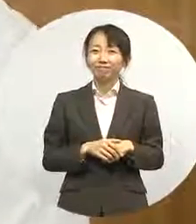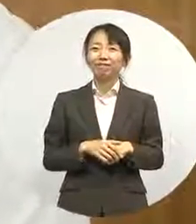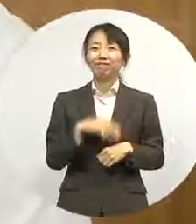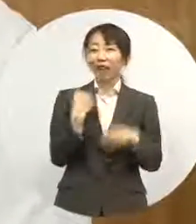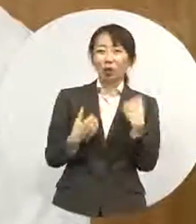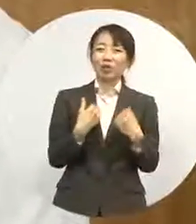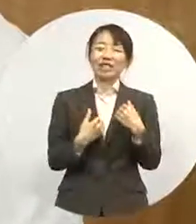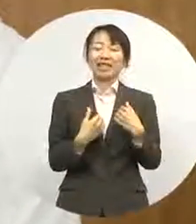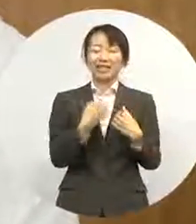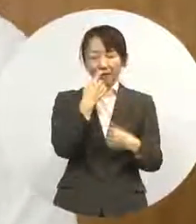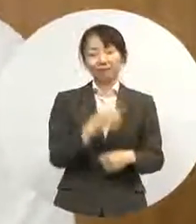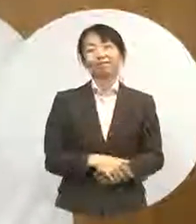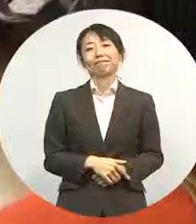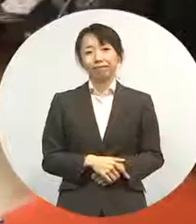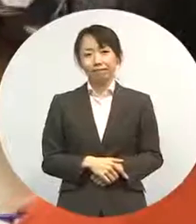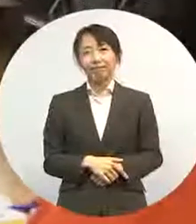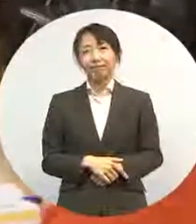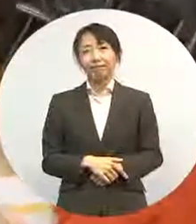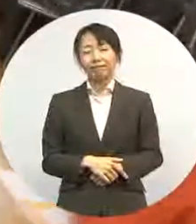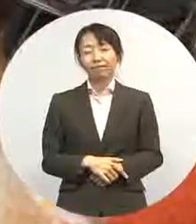楽しいですよね。